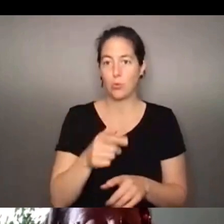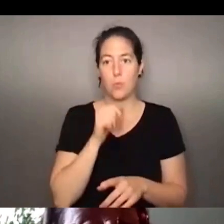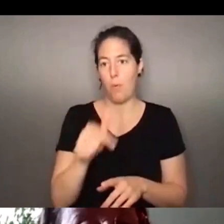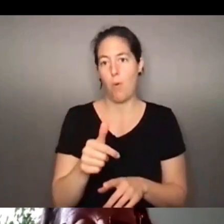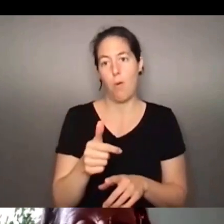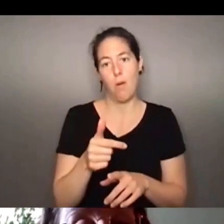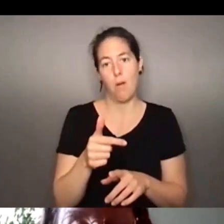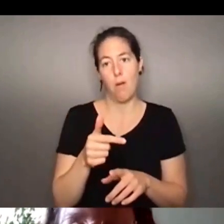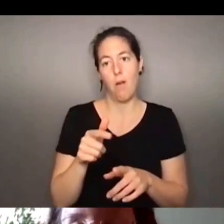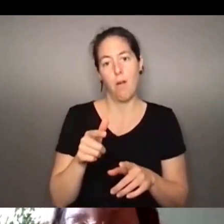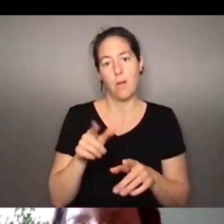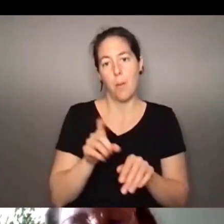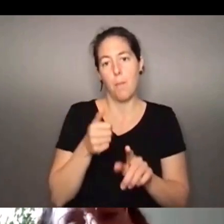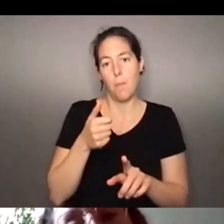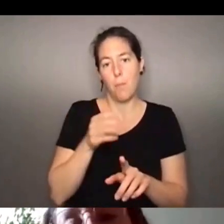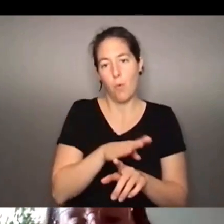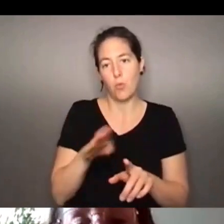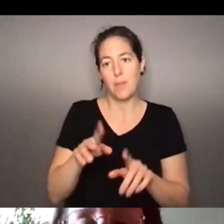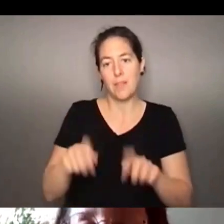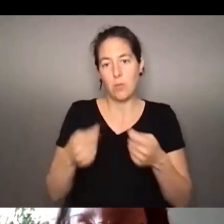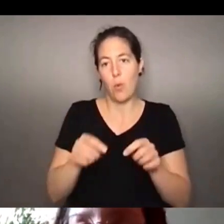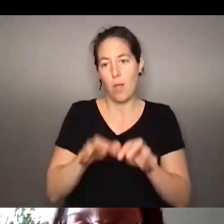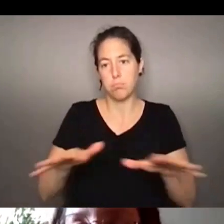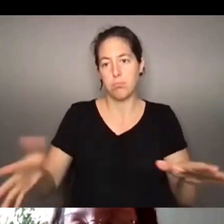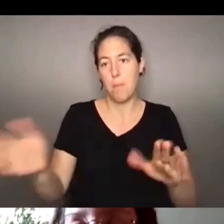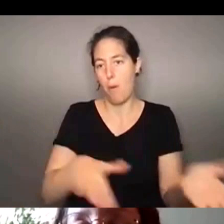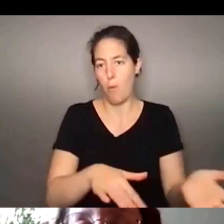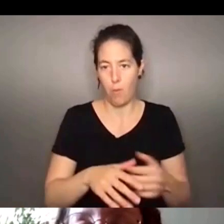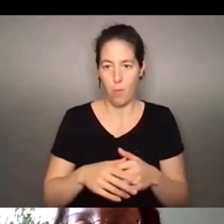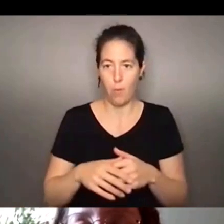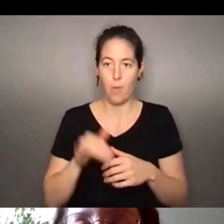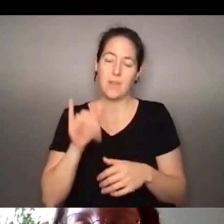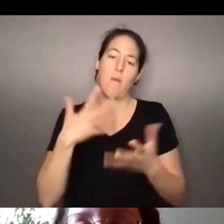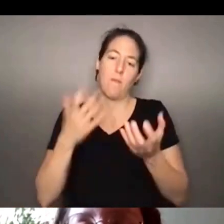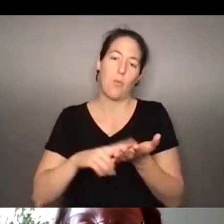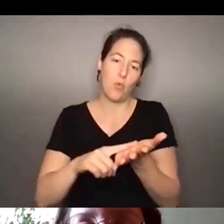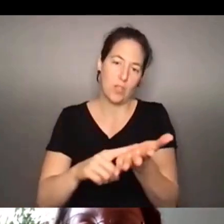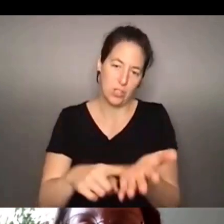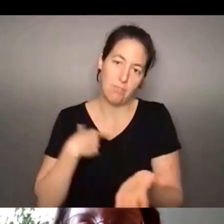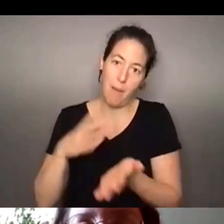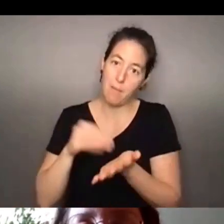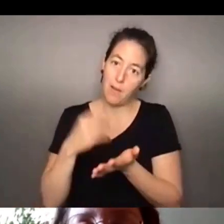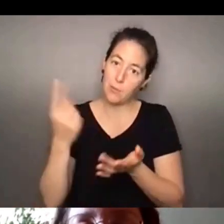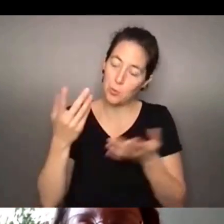On apprend des nouvelles choses à tous les jours. Donc, je voulais juste revenir là-dessus puis corriger mon erreur.